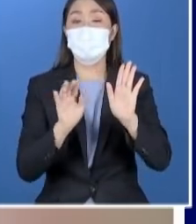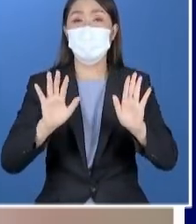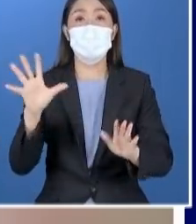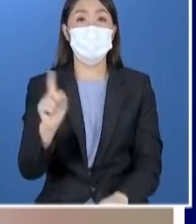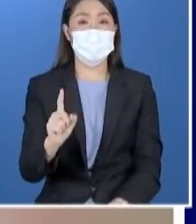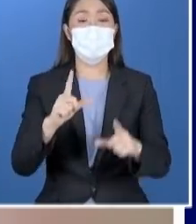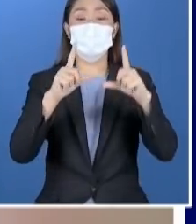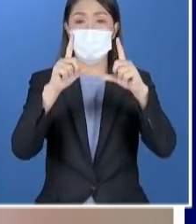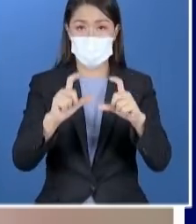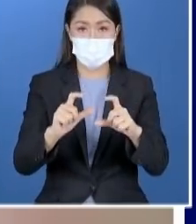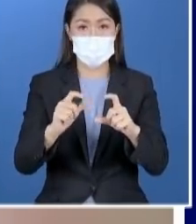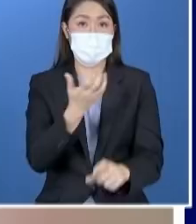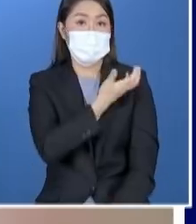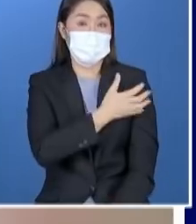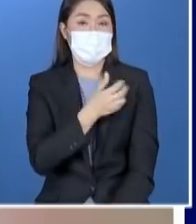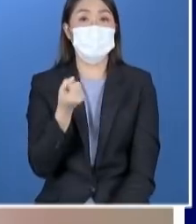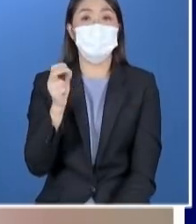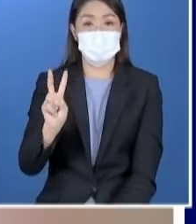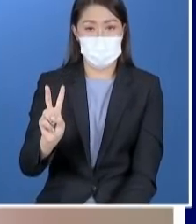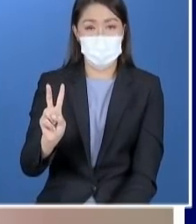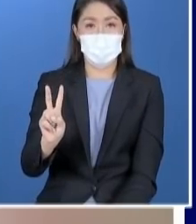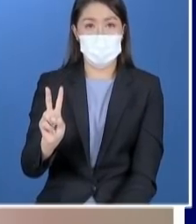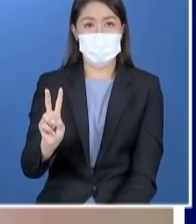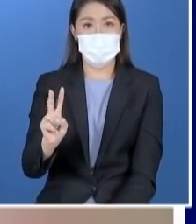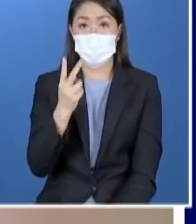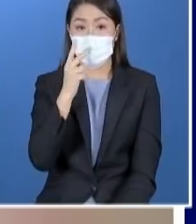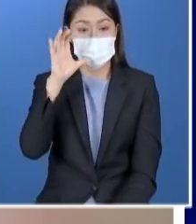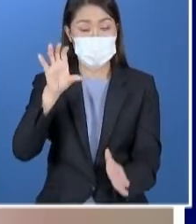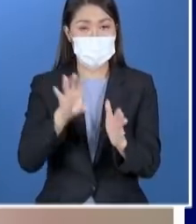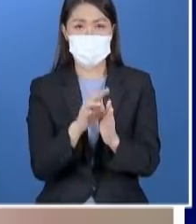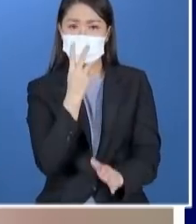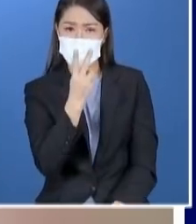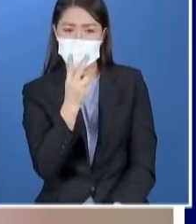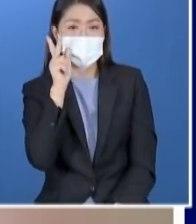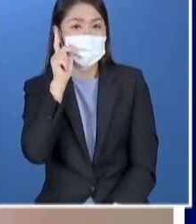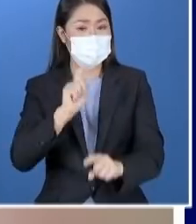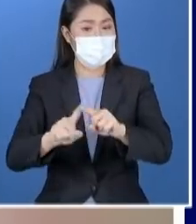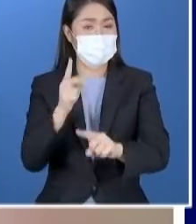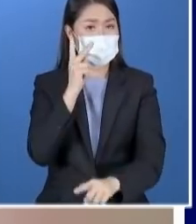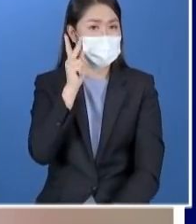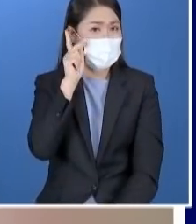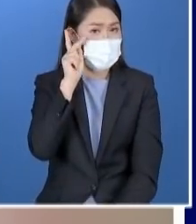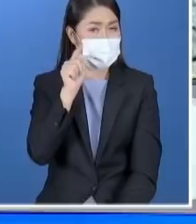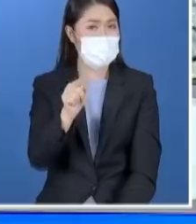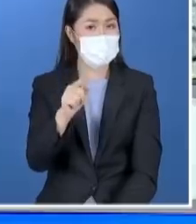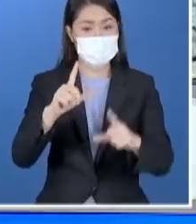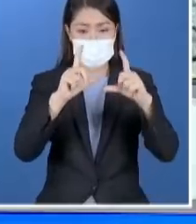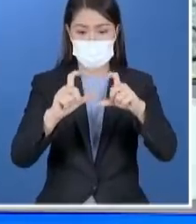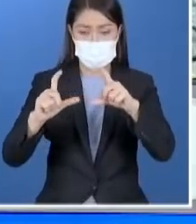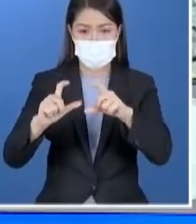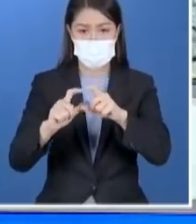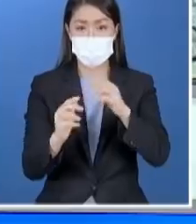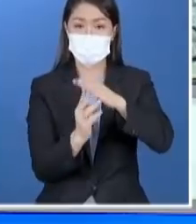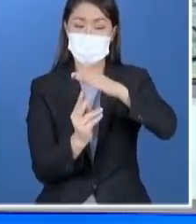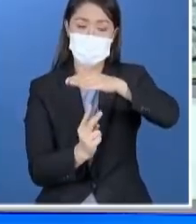มาจากการถ่าย iPhone 12 Pro Max แต่เราก็ต้องไปดูว่าภาพที่เราเห็นตามข่าวว่าคุณกติกกับคุณแตงโมถ่ายรูปข้างหลังเป็